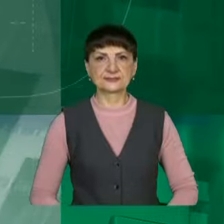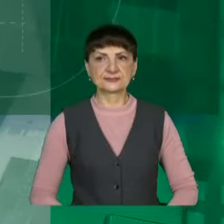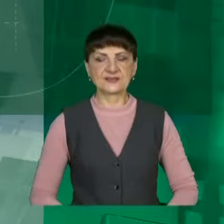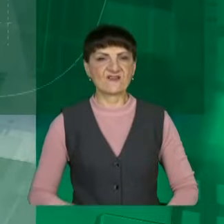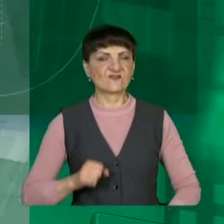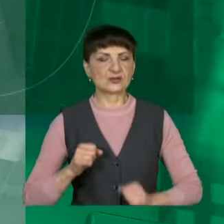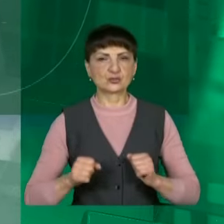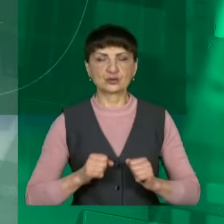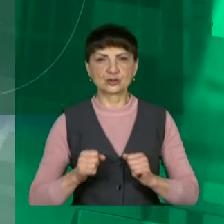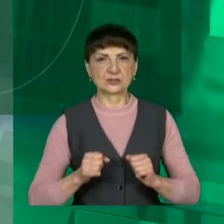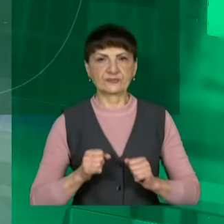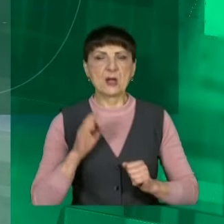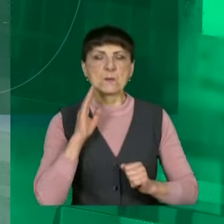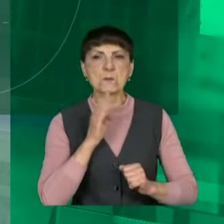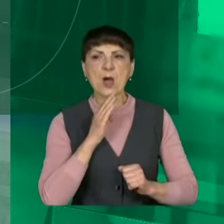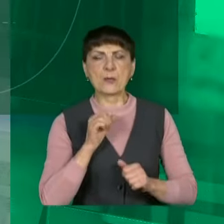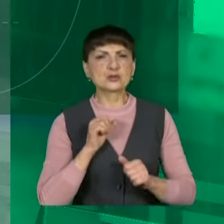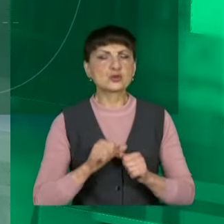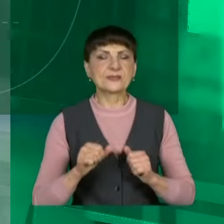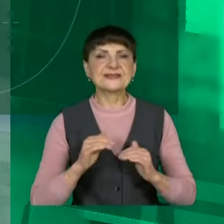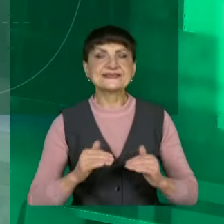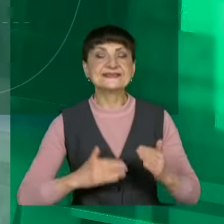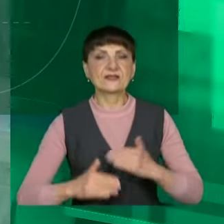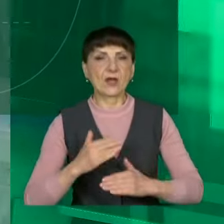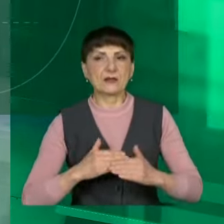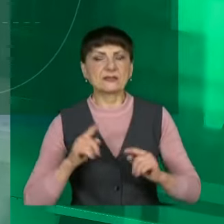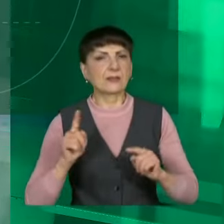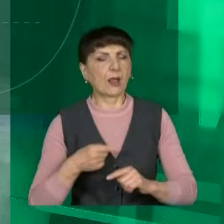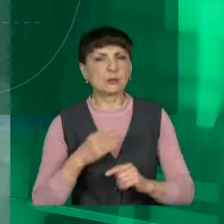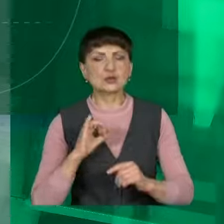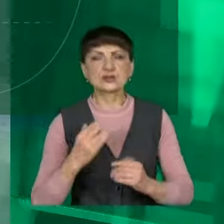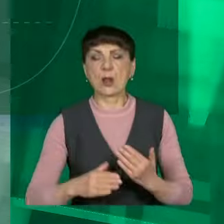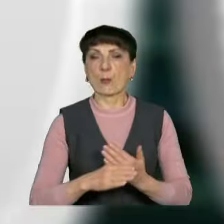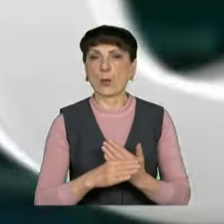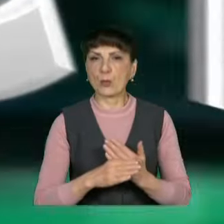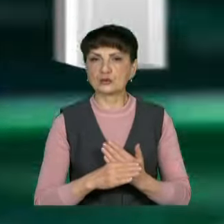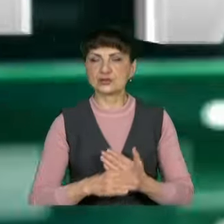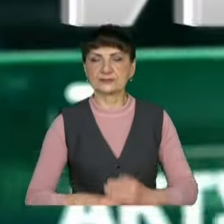Возмущены до предела. Мамы, особенно детей в Актобе, требуют социальную поддержку.